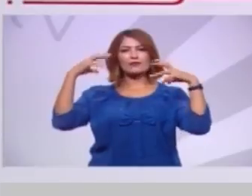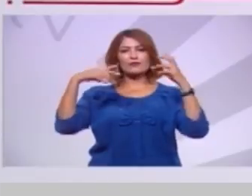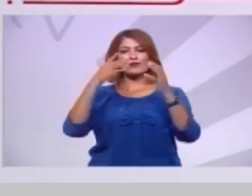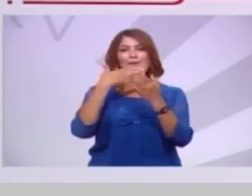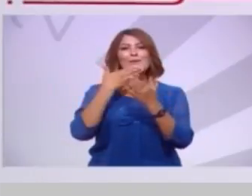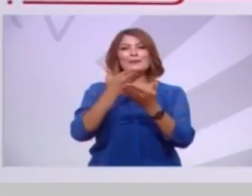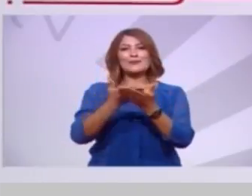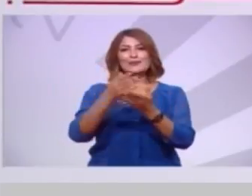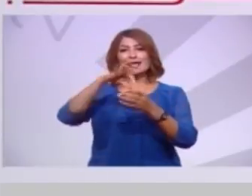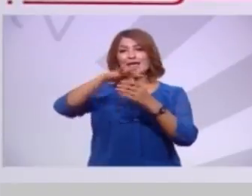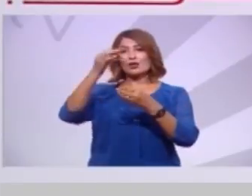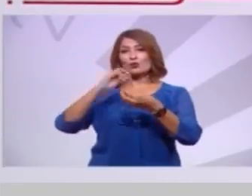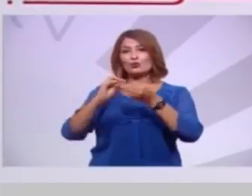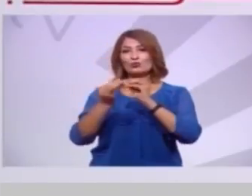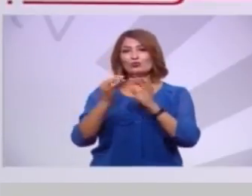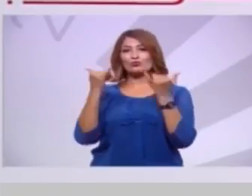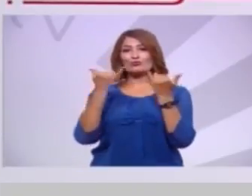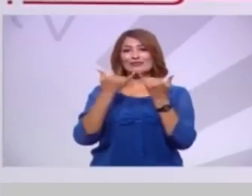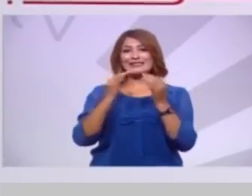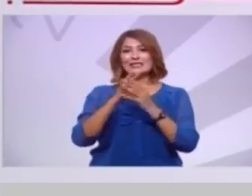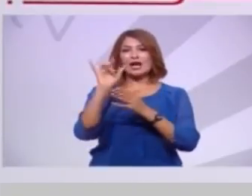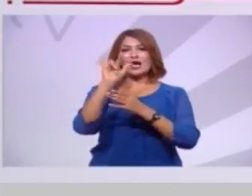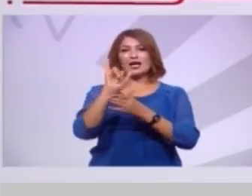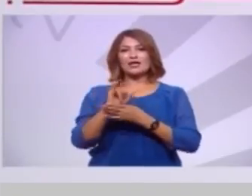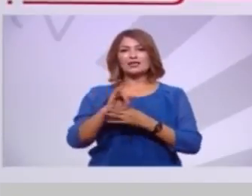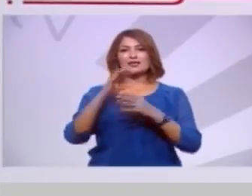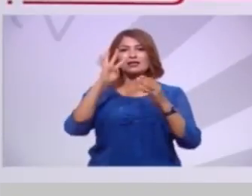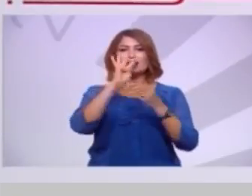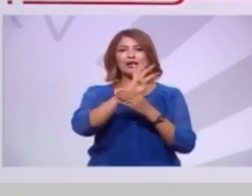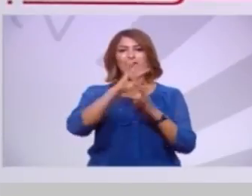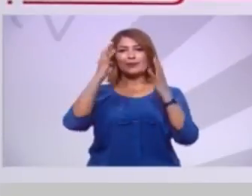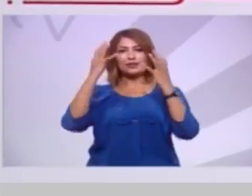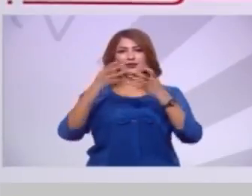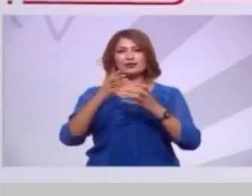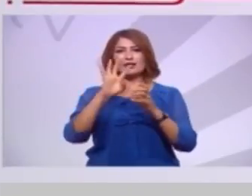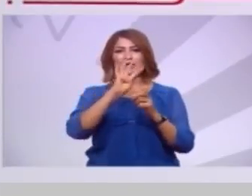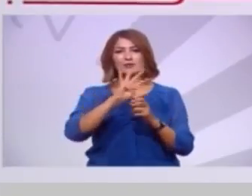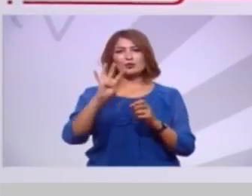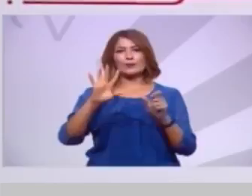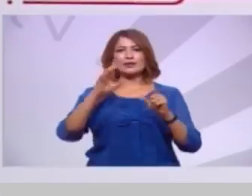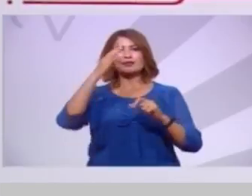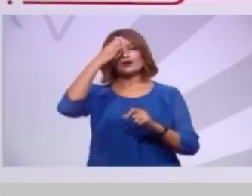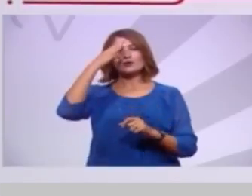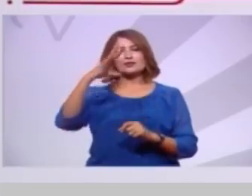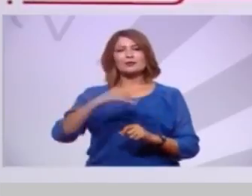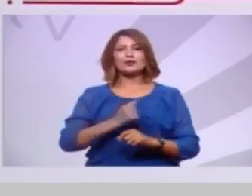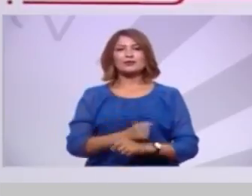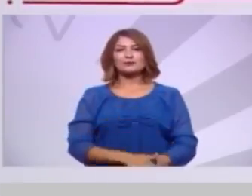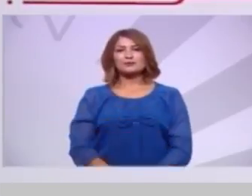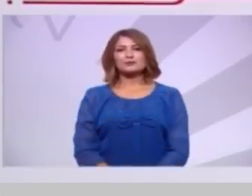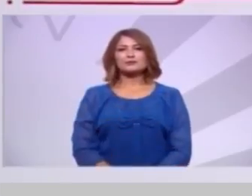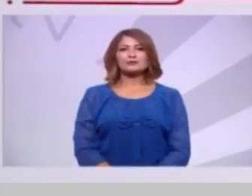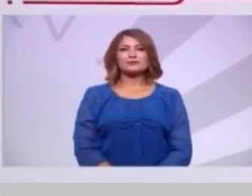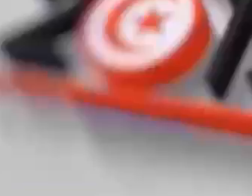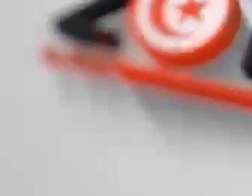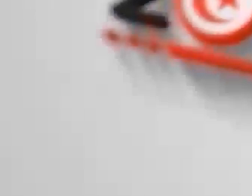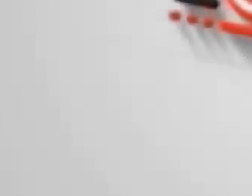بالتصويت قائمه ائتلاف كرامه ورقمها خمس واربعون والسلام عليكم ورحمه الله وبركاته